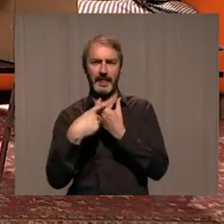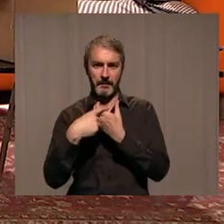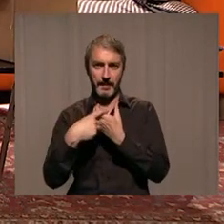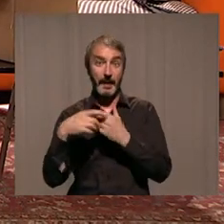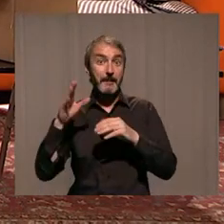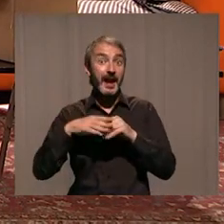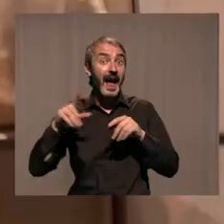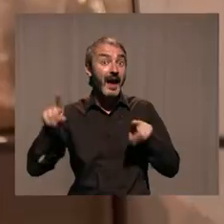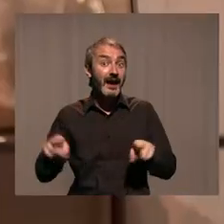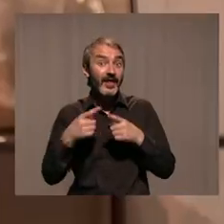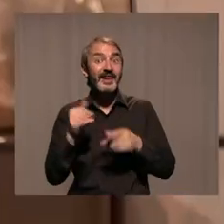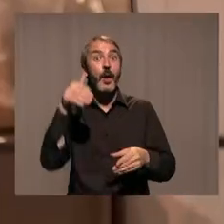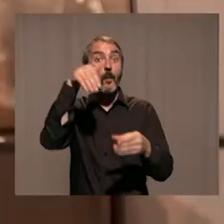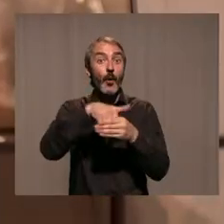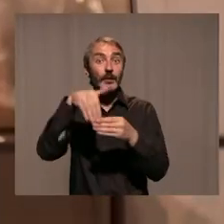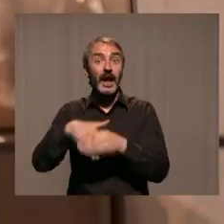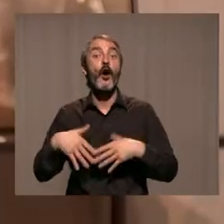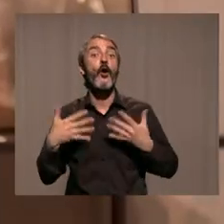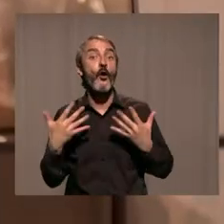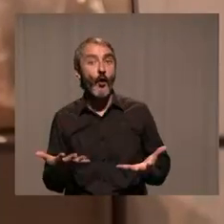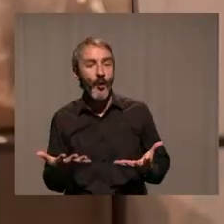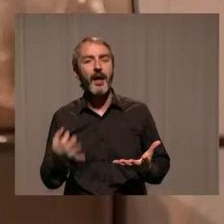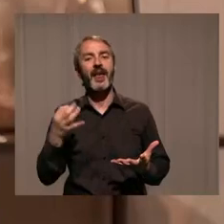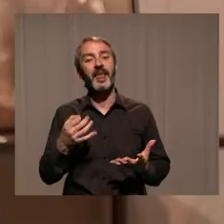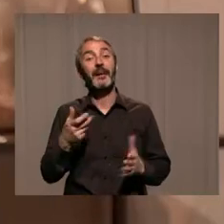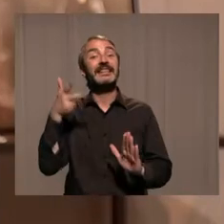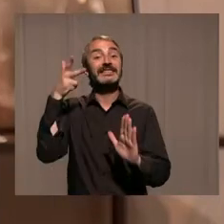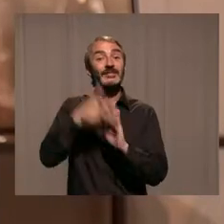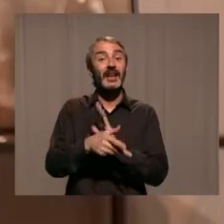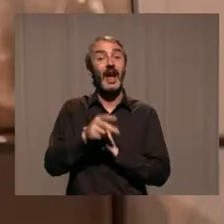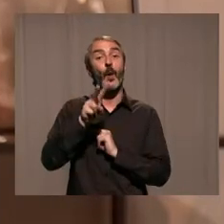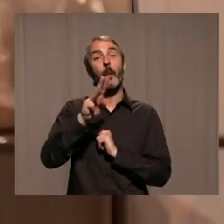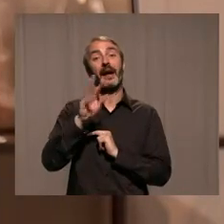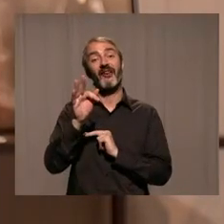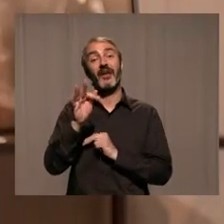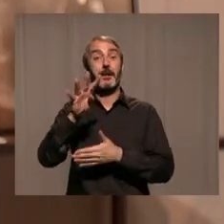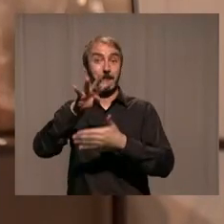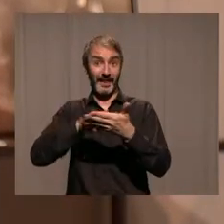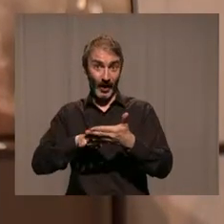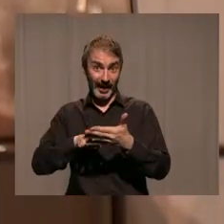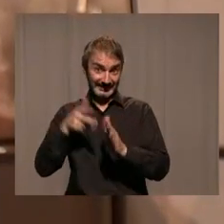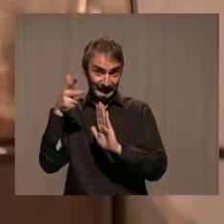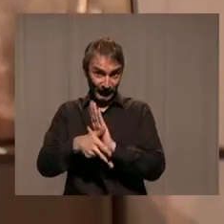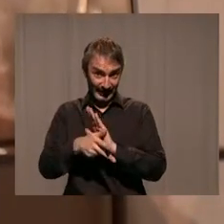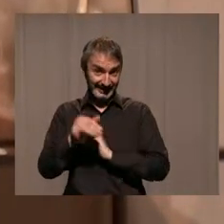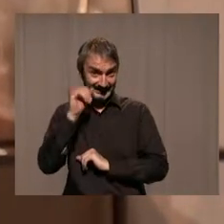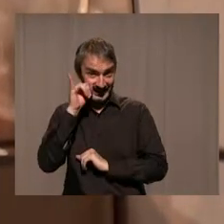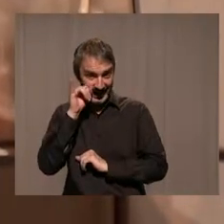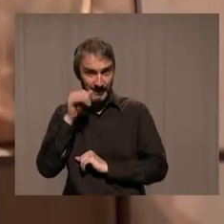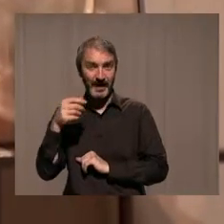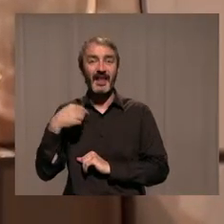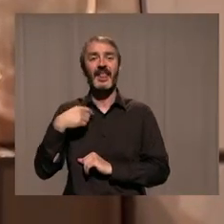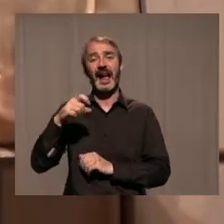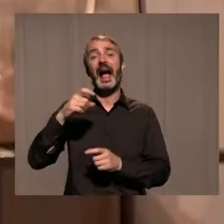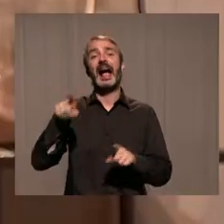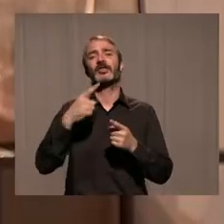les cançons i votar-les heu de consultar els stories de UPF Barcelona i les cançons són, atenció, Una lluna a l'aigua, Take Me